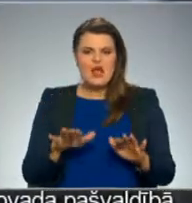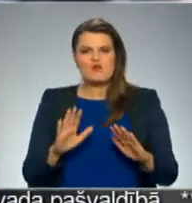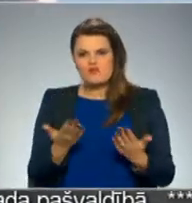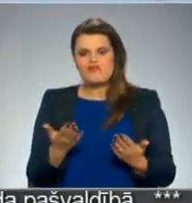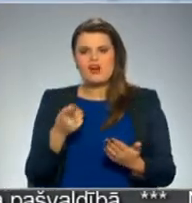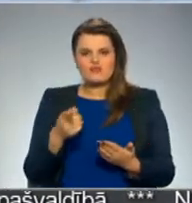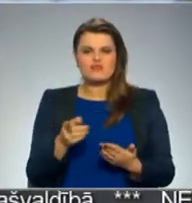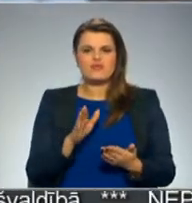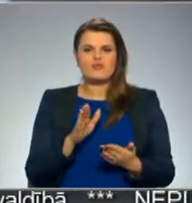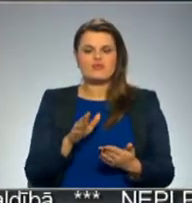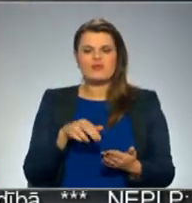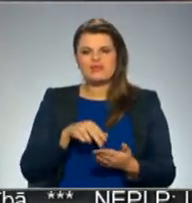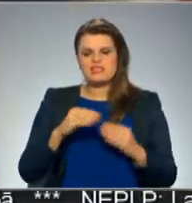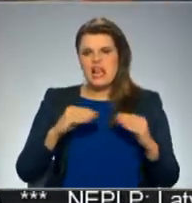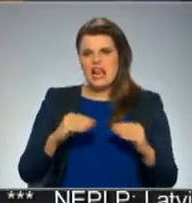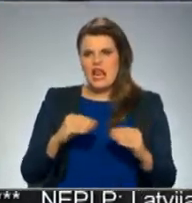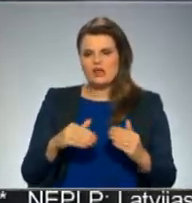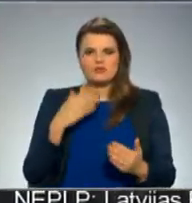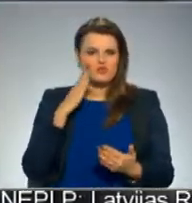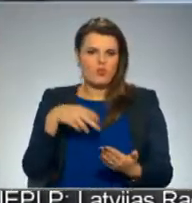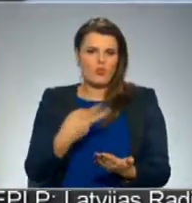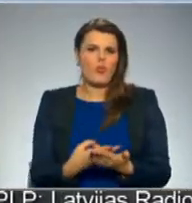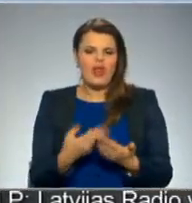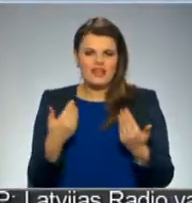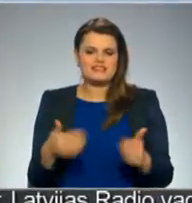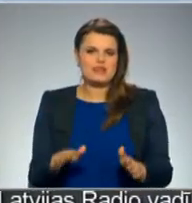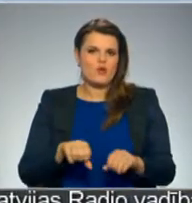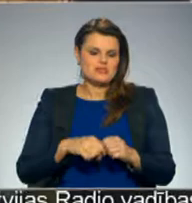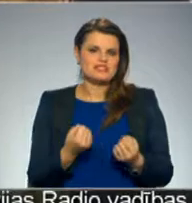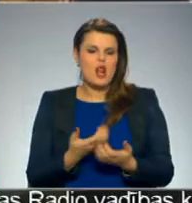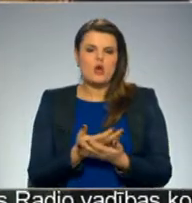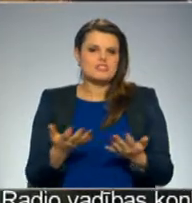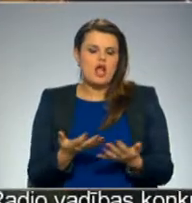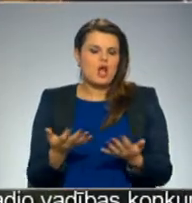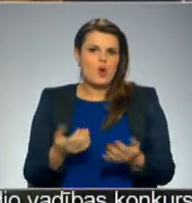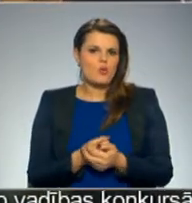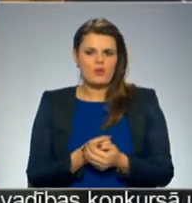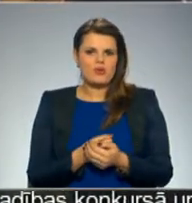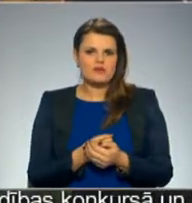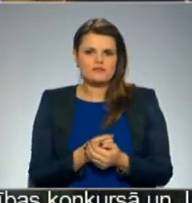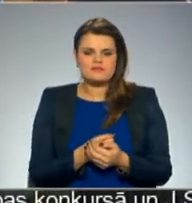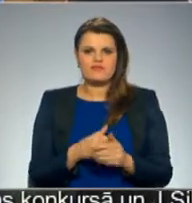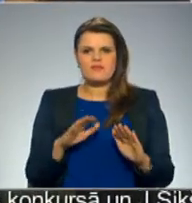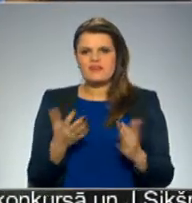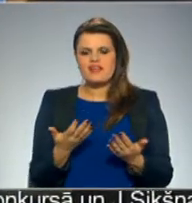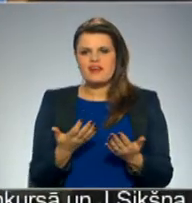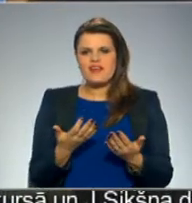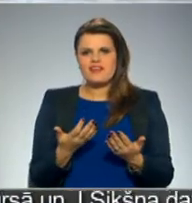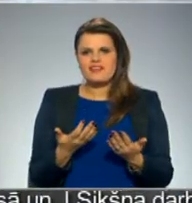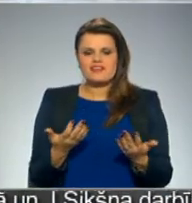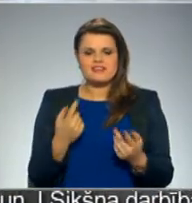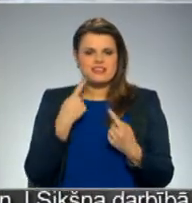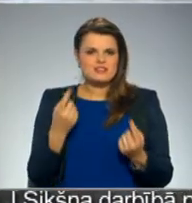nu tu uzplika ledus, gulēsi jau vai nu salauzis kaut ko, vai nu padījumas